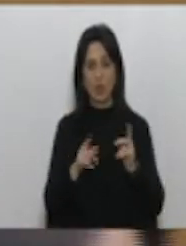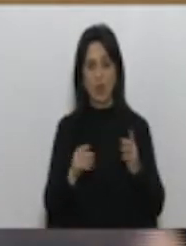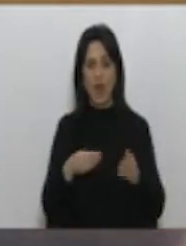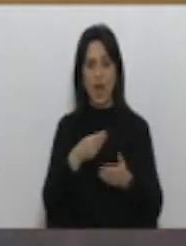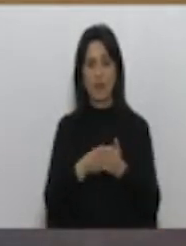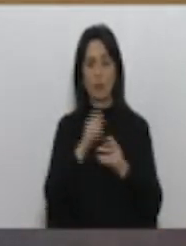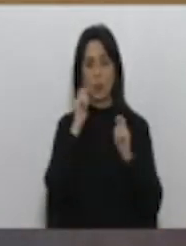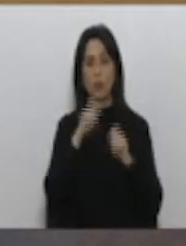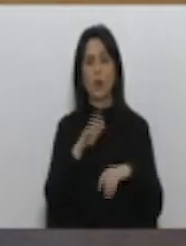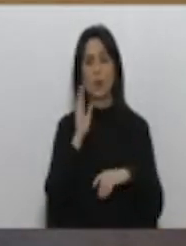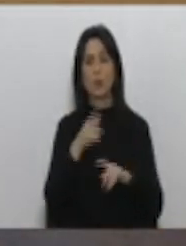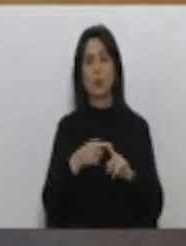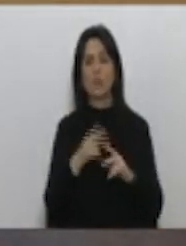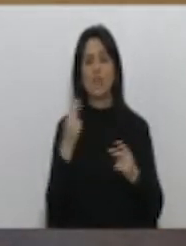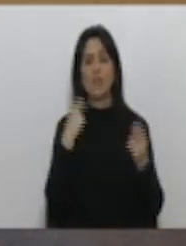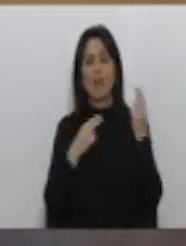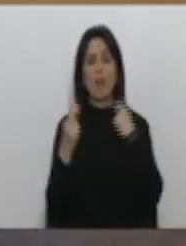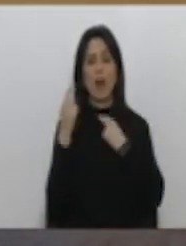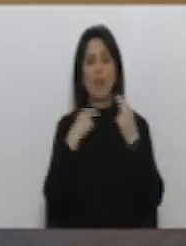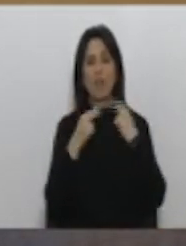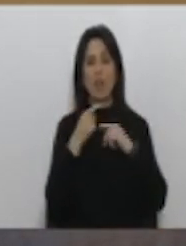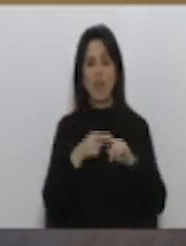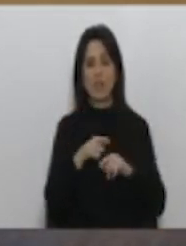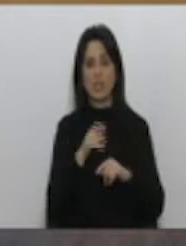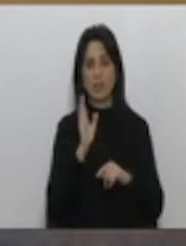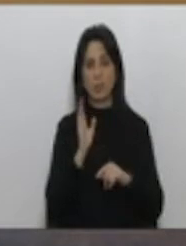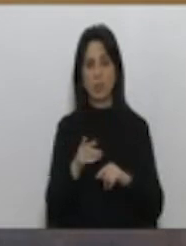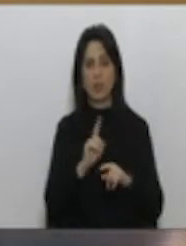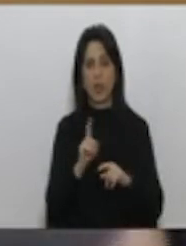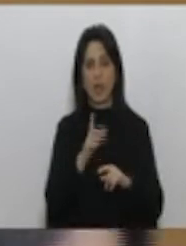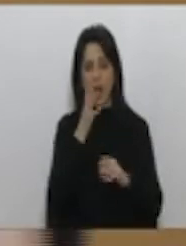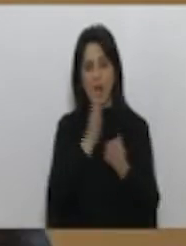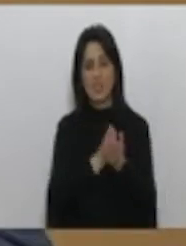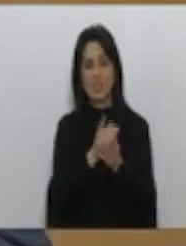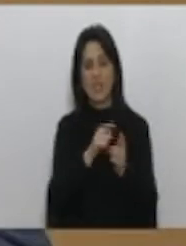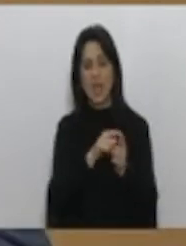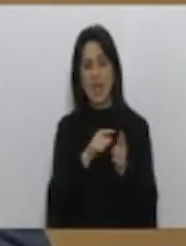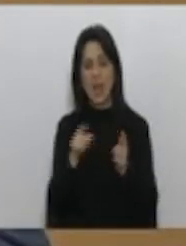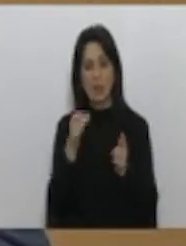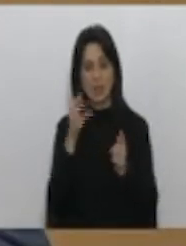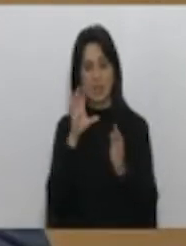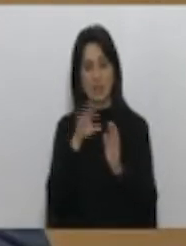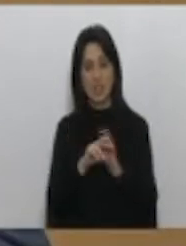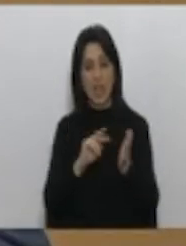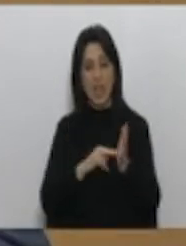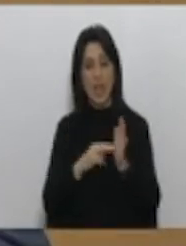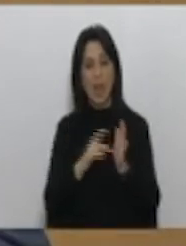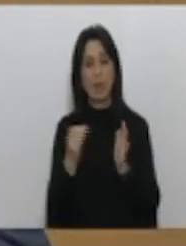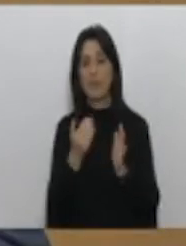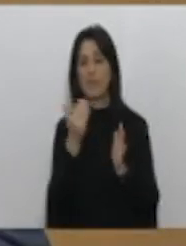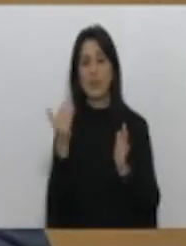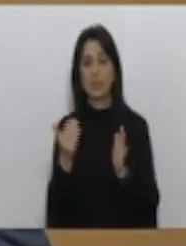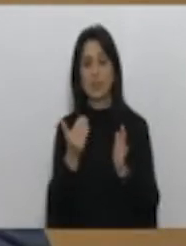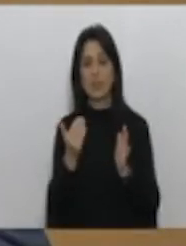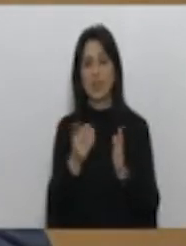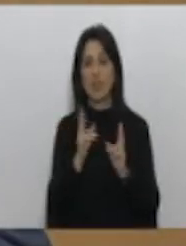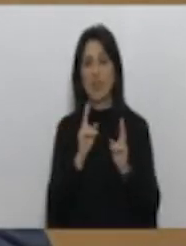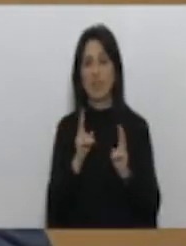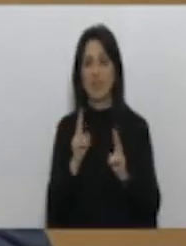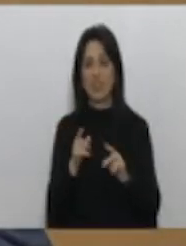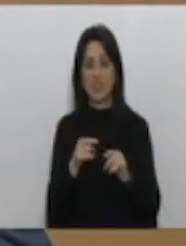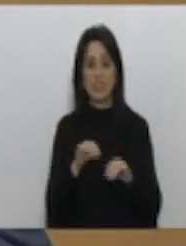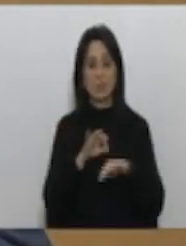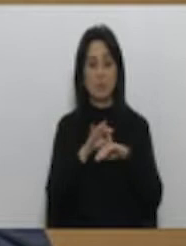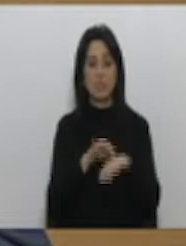უკრაინას მოუწევს ვალებში ჩავარდნა. ეს კი გარკვეული წრეების ინტერესებში შედის და გეგმის ნაწილია. ვინც სადამდე